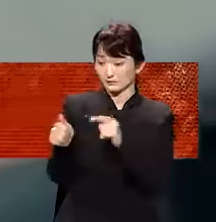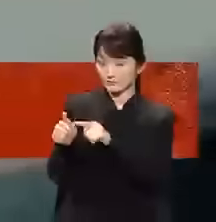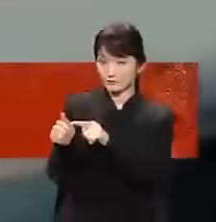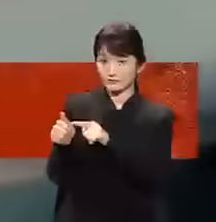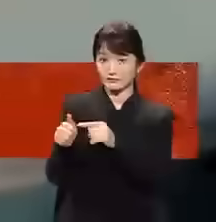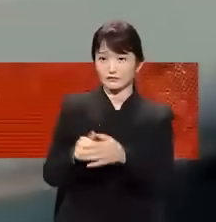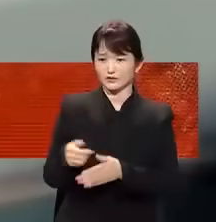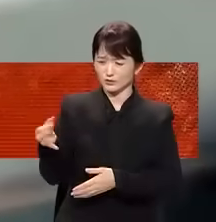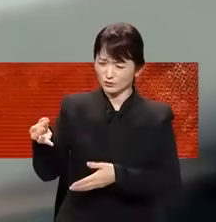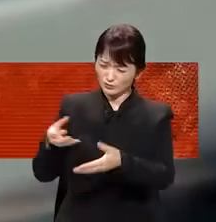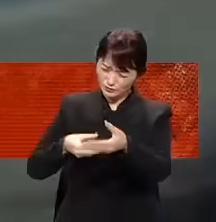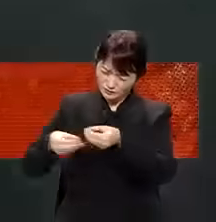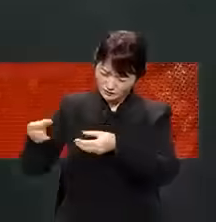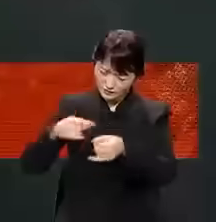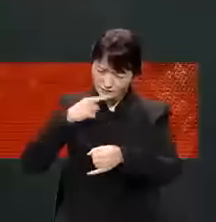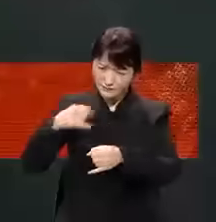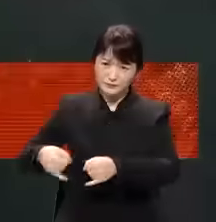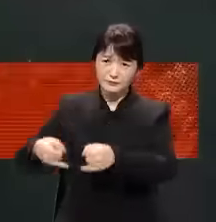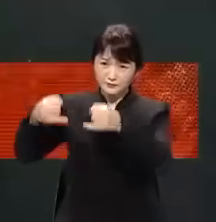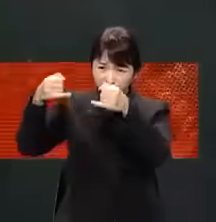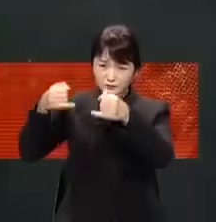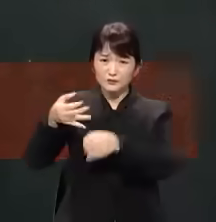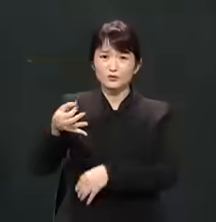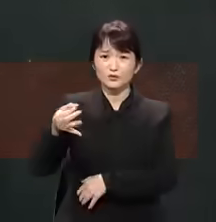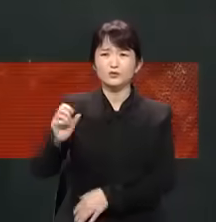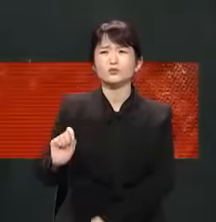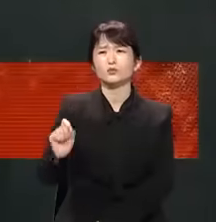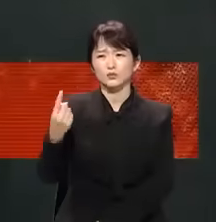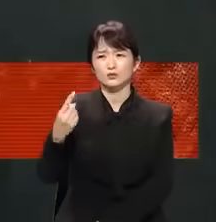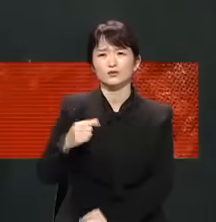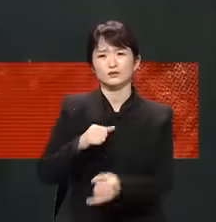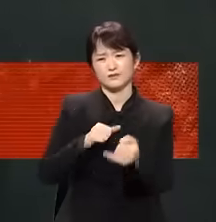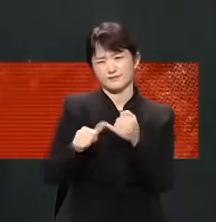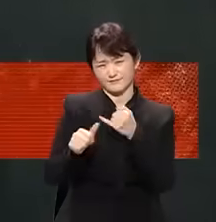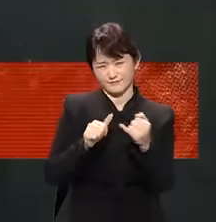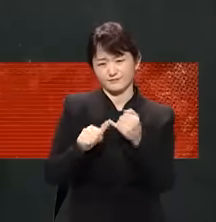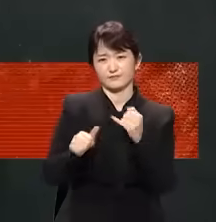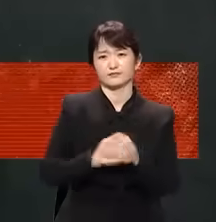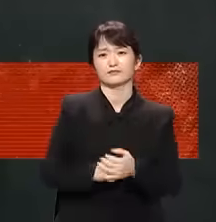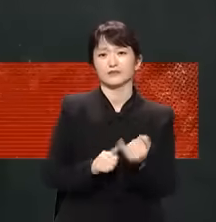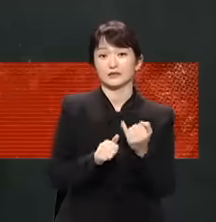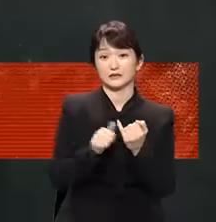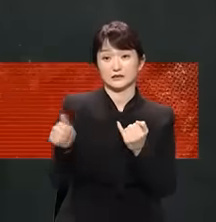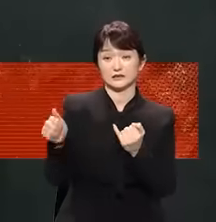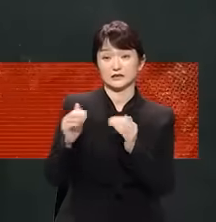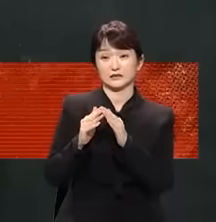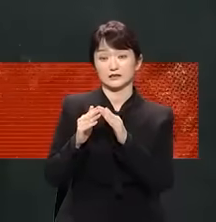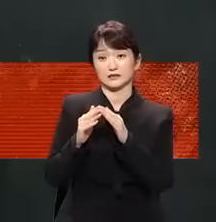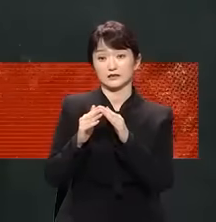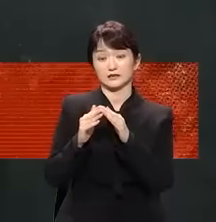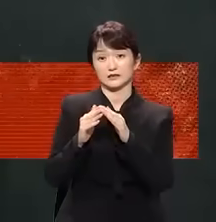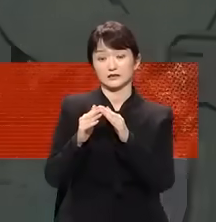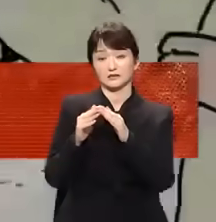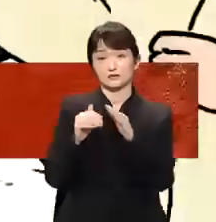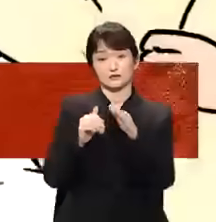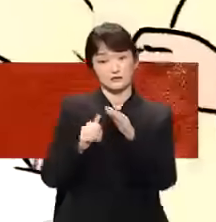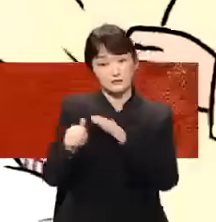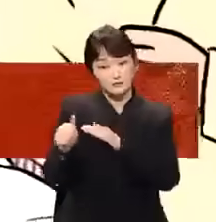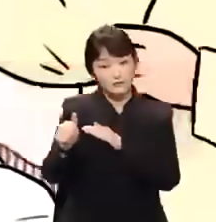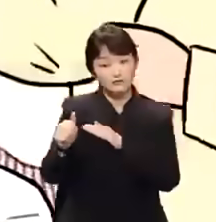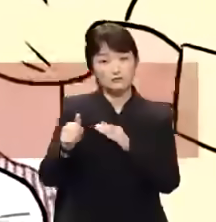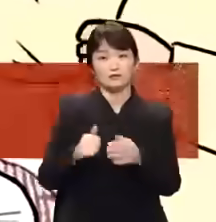채무 문제가 좀 있어서 경제적 이유 때문에 부부 싸움을 했다고 하고요 남편이 집밖으로 나갔습니다